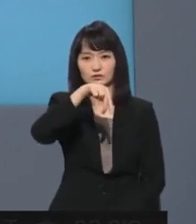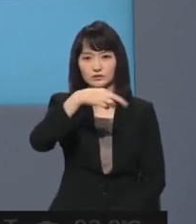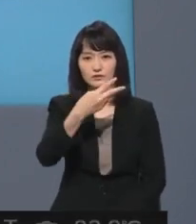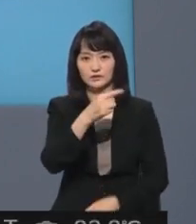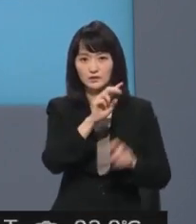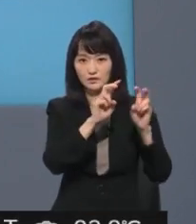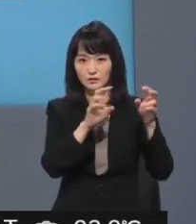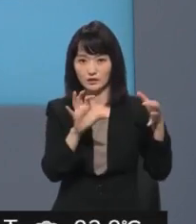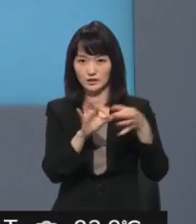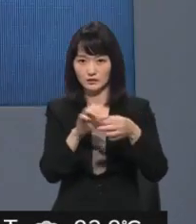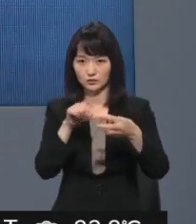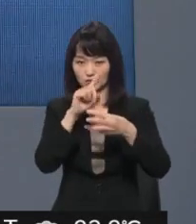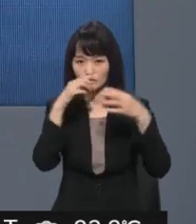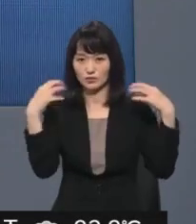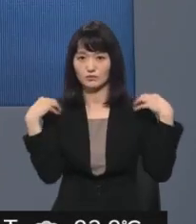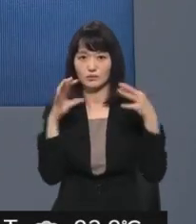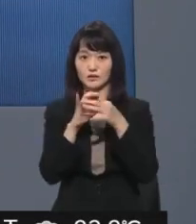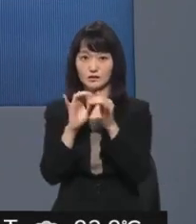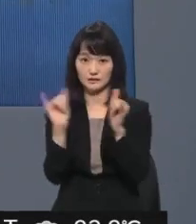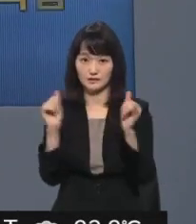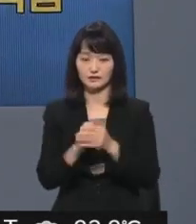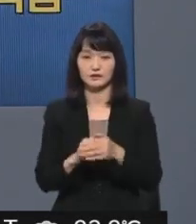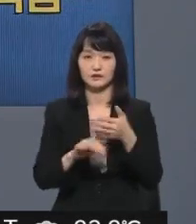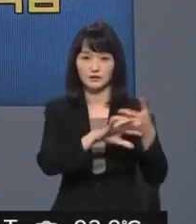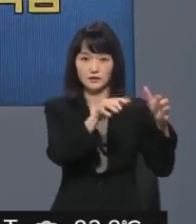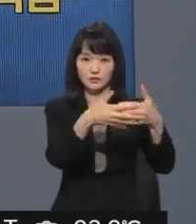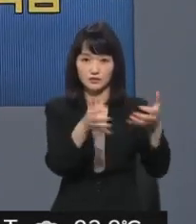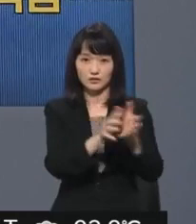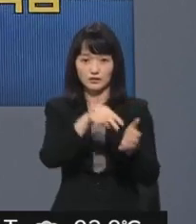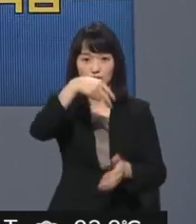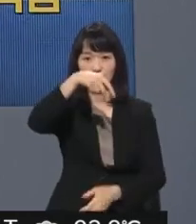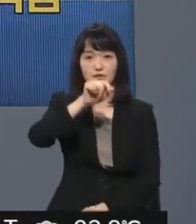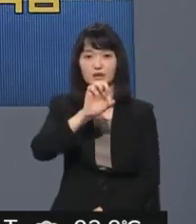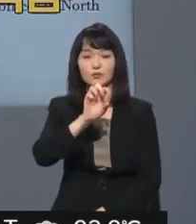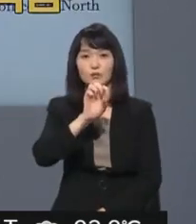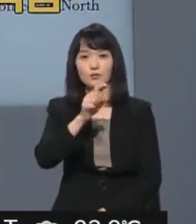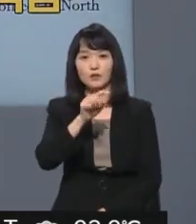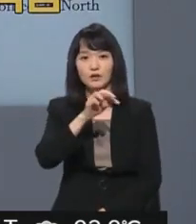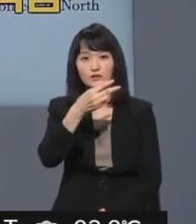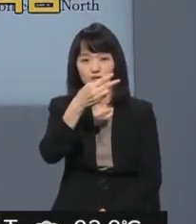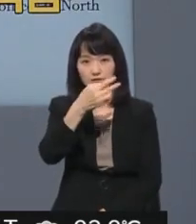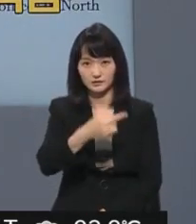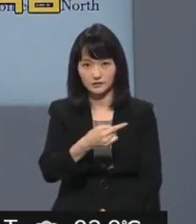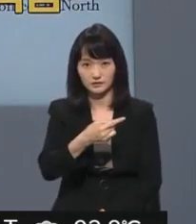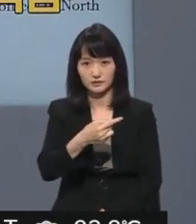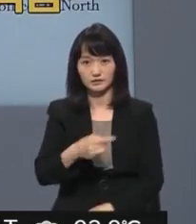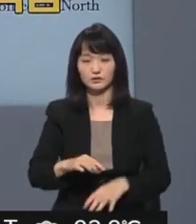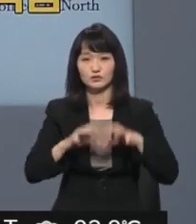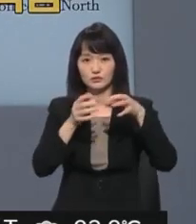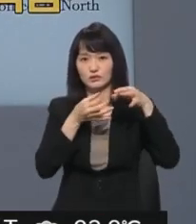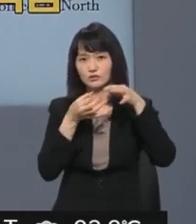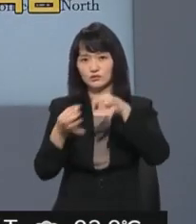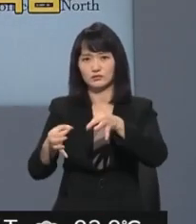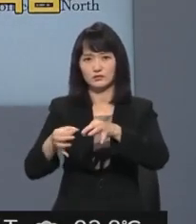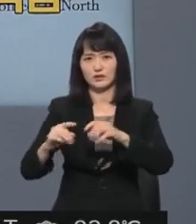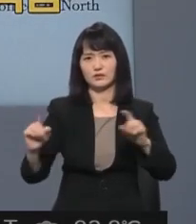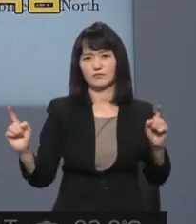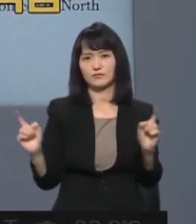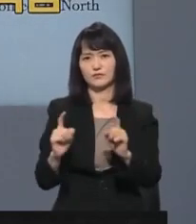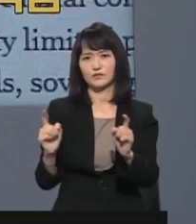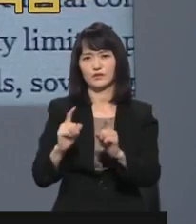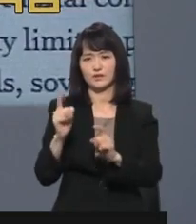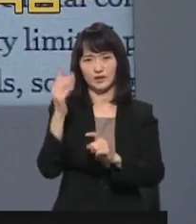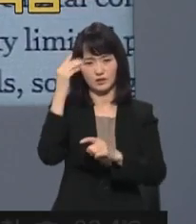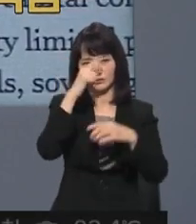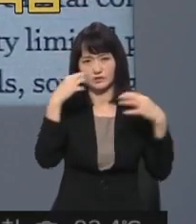정부 인사 외국계 3억원 중 론스타가 제기한 국제 투자 분쟁에서 우리 정부가 아양 2천 800억 원을 배상하라는 판정이